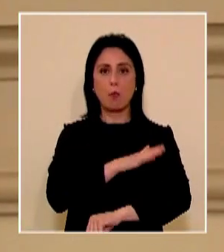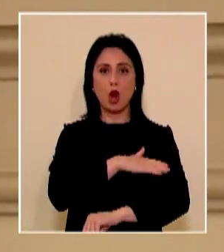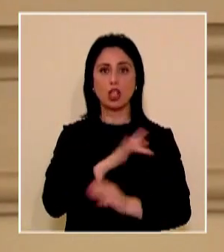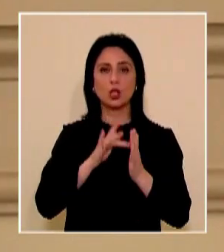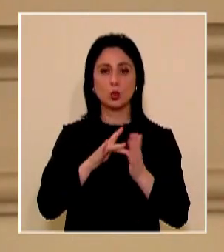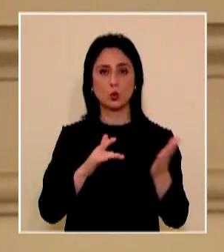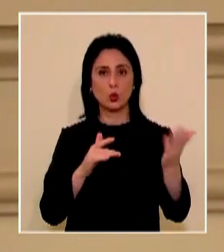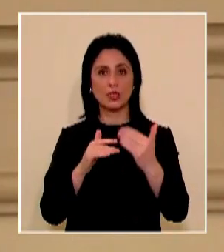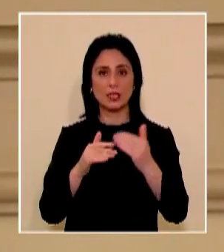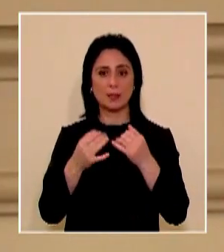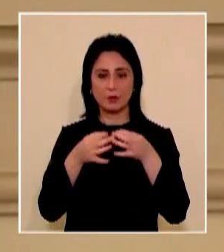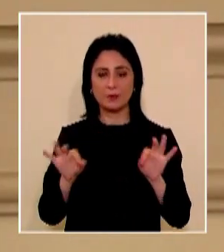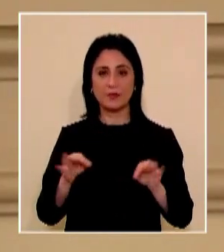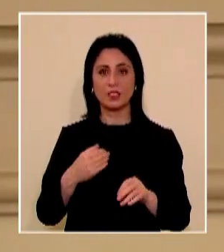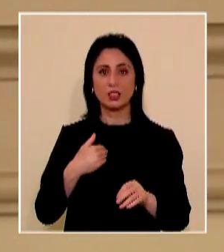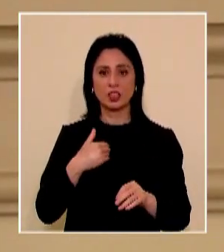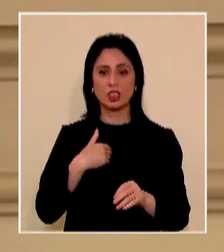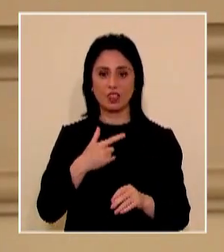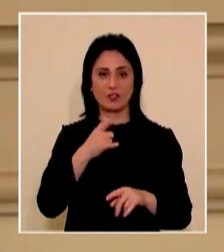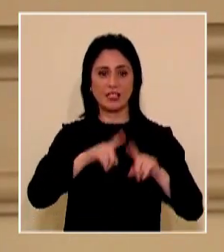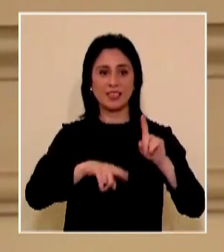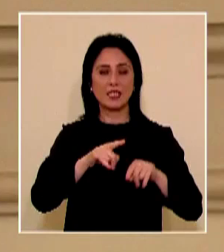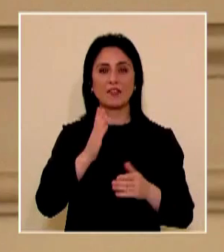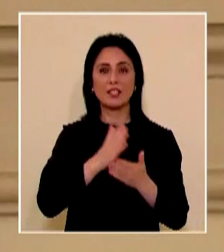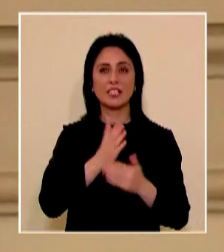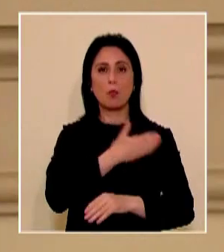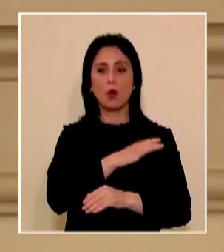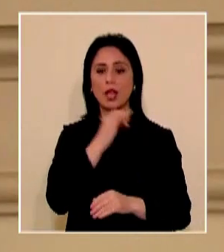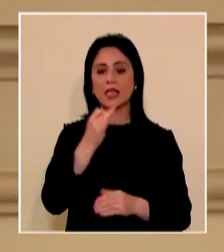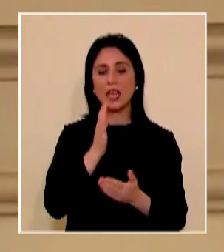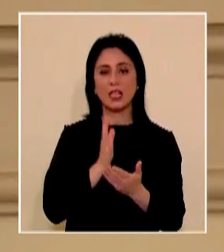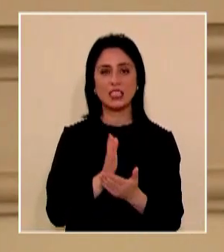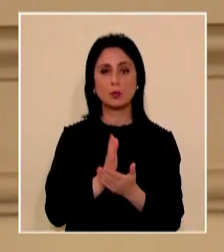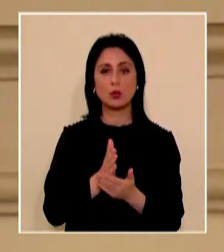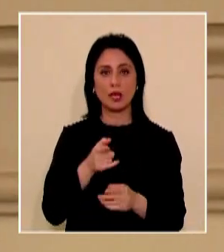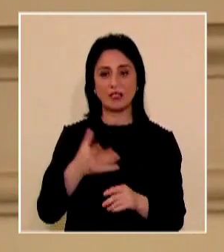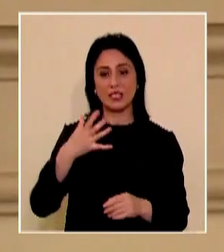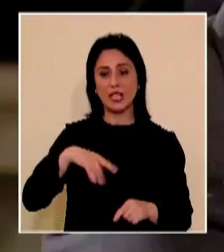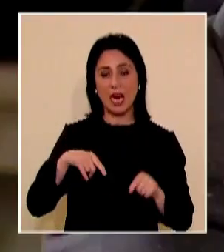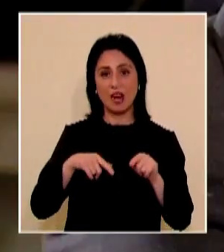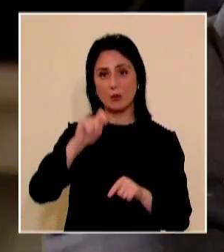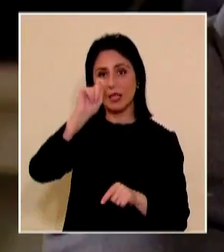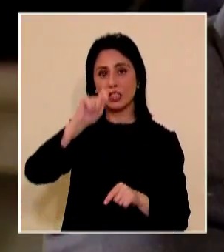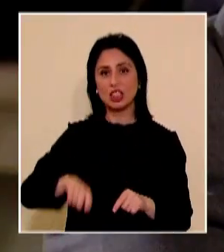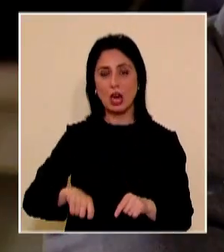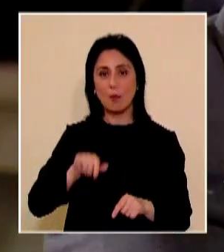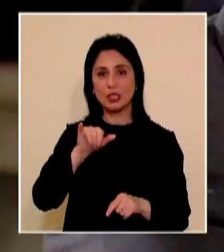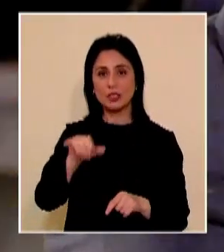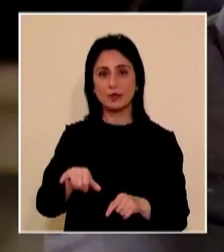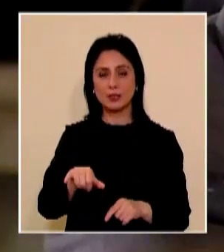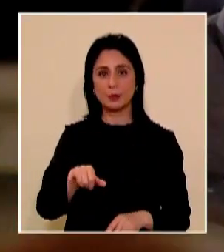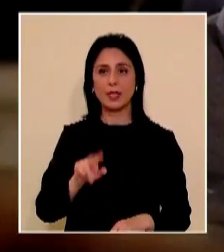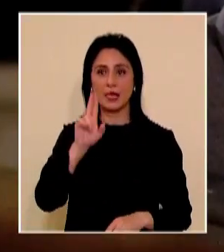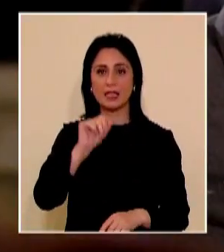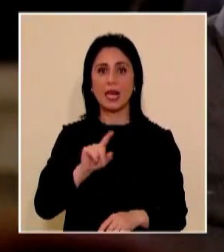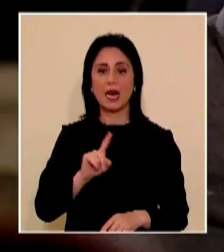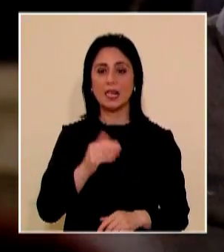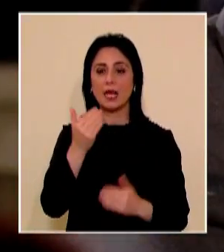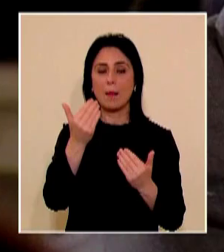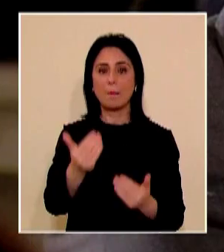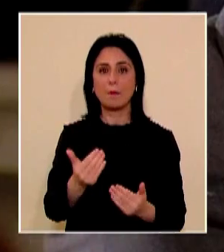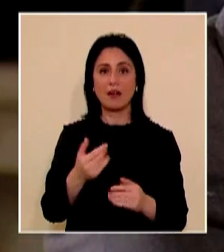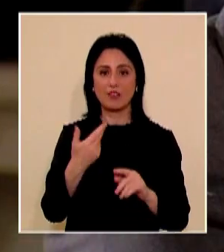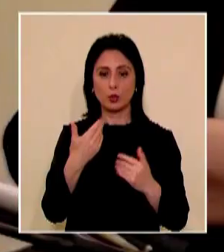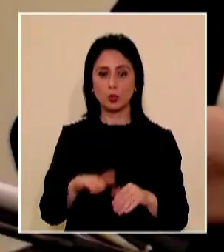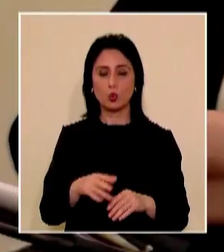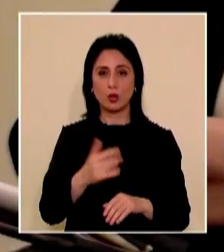nasi rodacy, którzy będą zainteresowani odwiedzinami w Gruzji, będą mogli tutaj przyjechać. Osoby zaszczepione, że będą miały tutaj